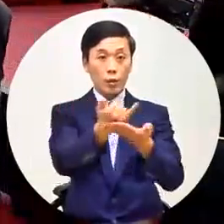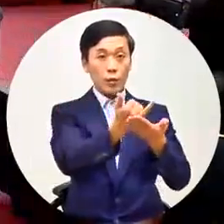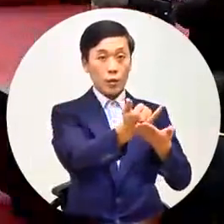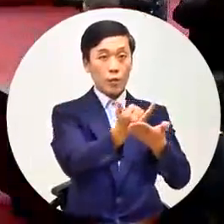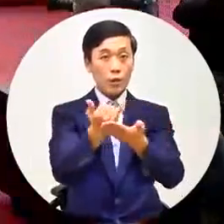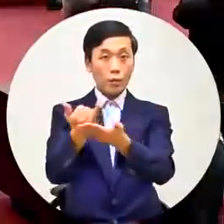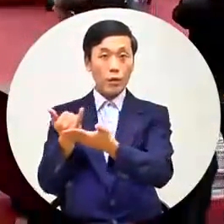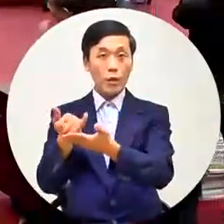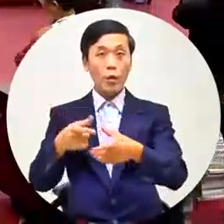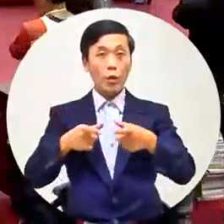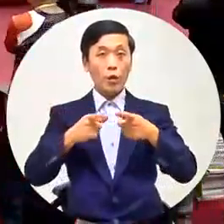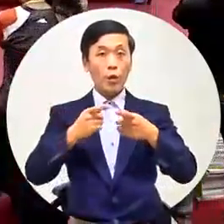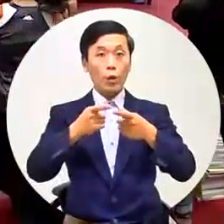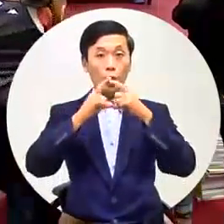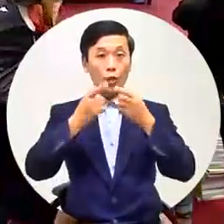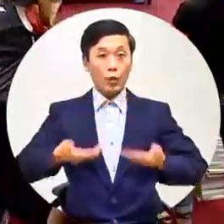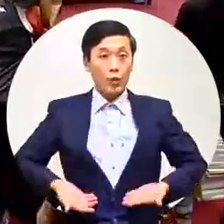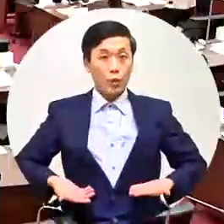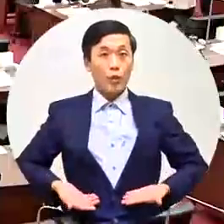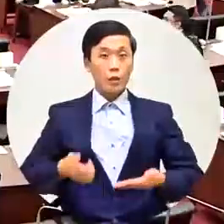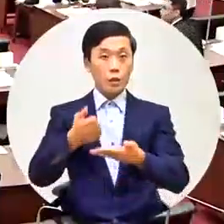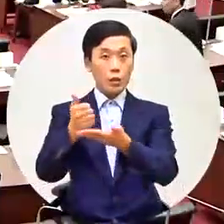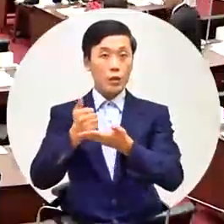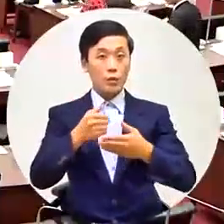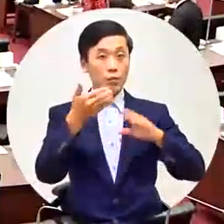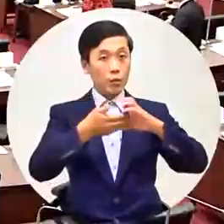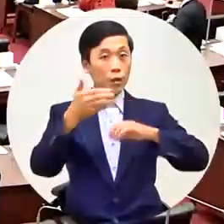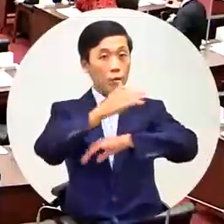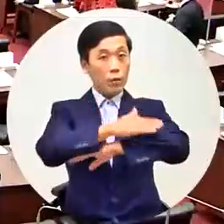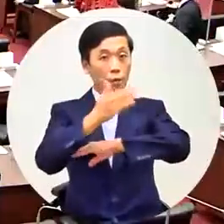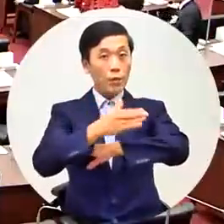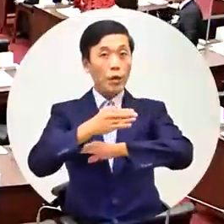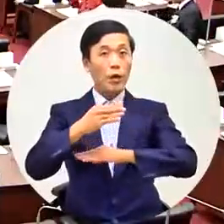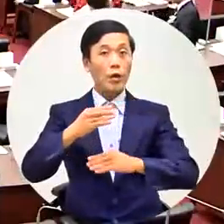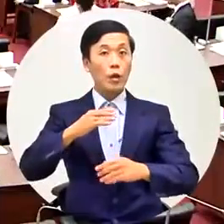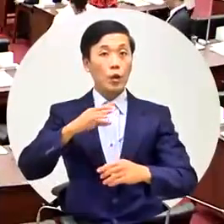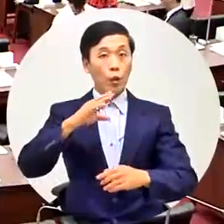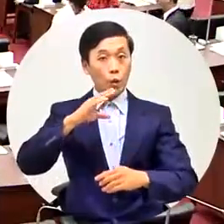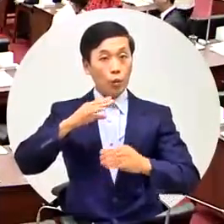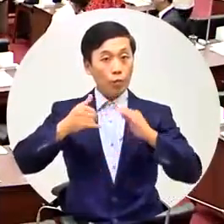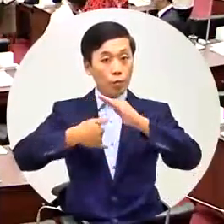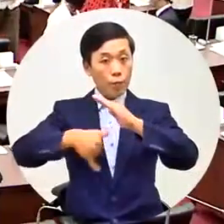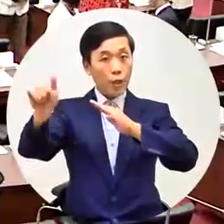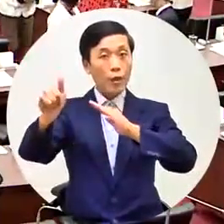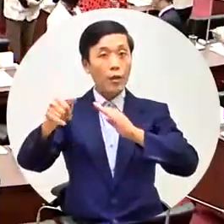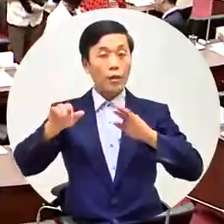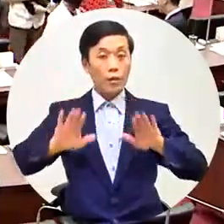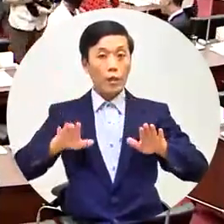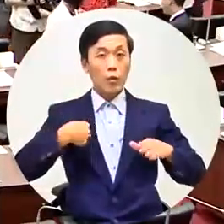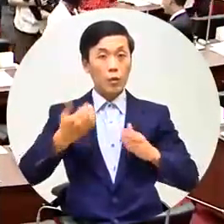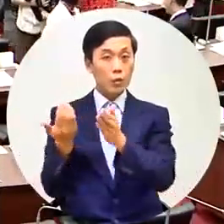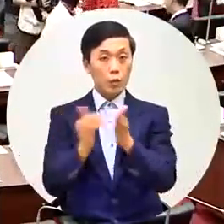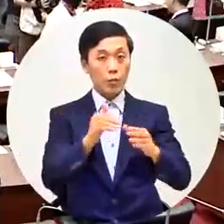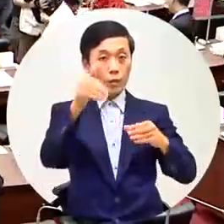哈，离开我们的议事厅，我们要准备，我们要投开票所啊，所以请各位媒体记者哈，谢谢各